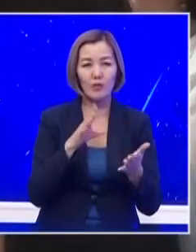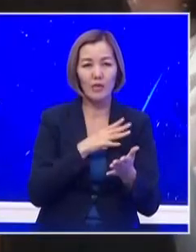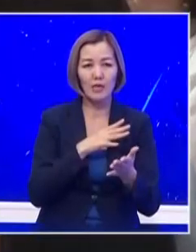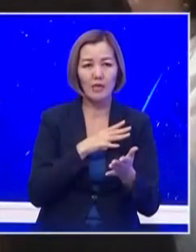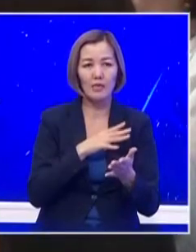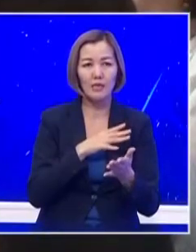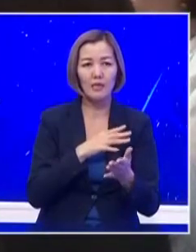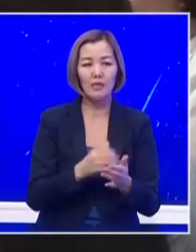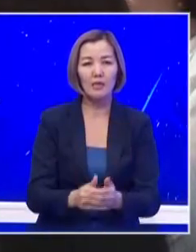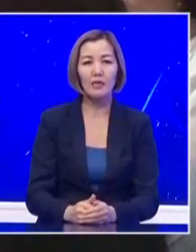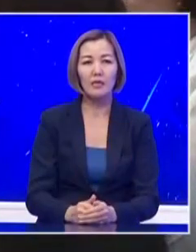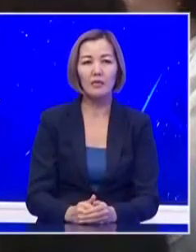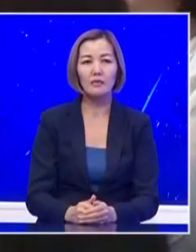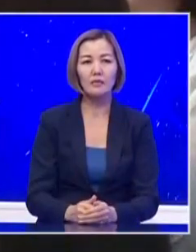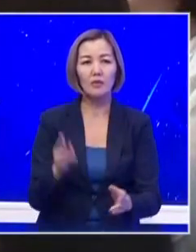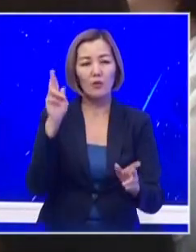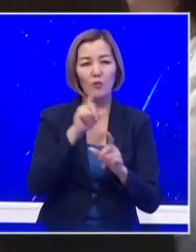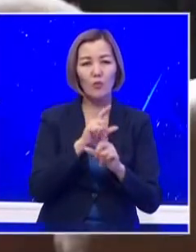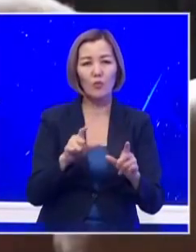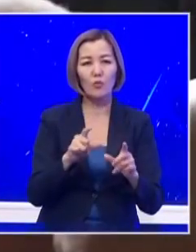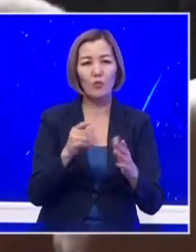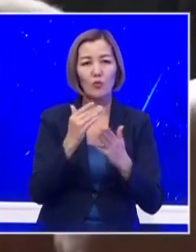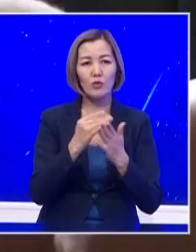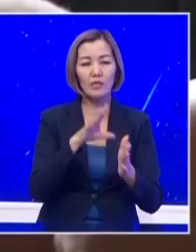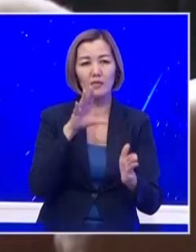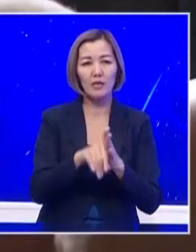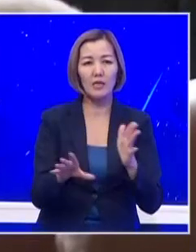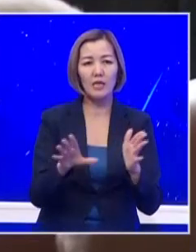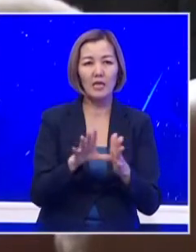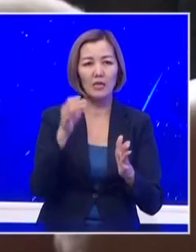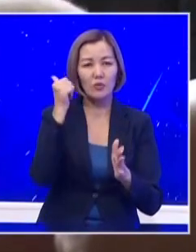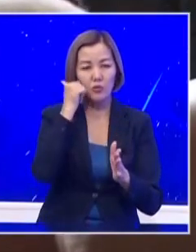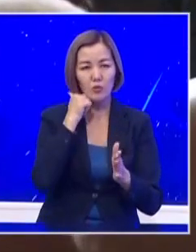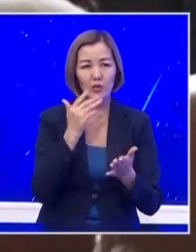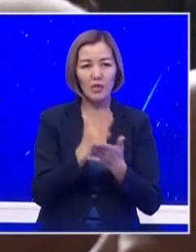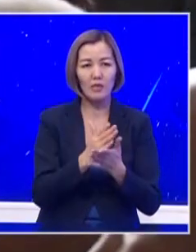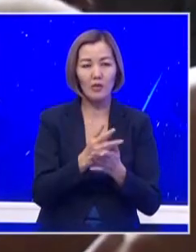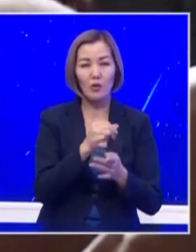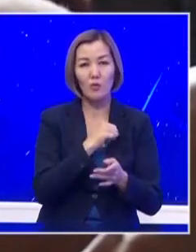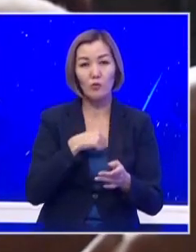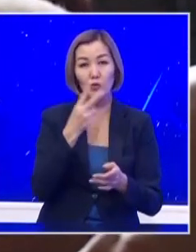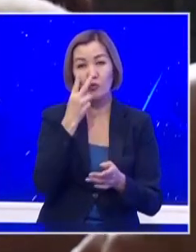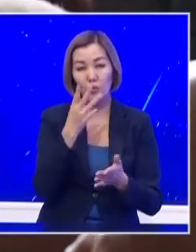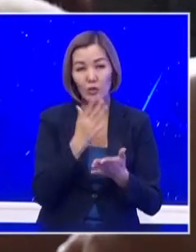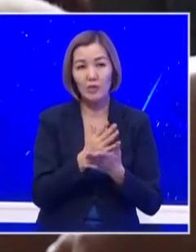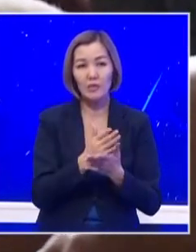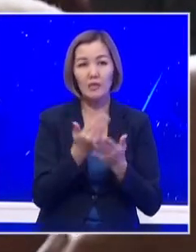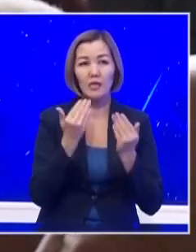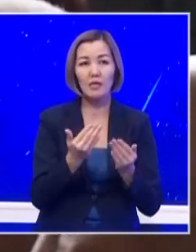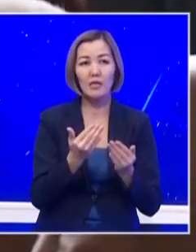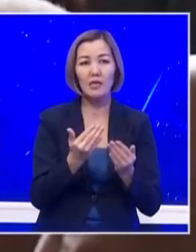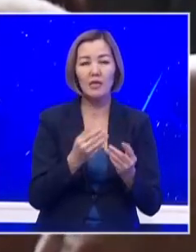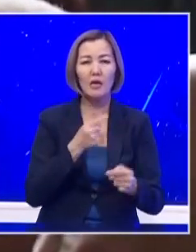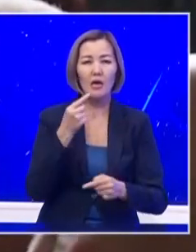Бұл қатарға енді аталмыш оқу ордасы да қосылды. Электр жүйелері тозған, жаңа көрдіңіз өзіңіз. Енді қаншама